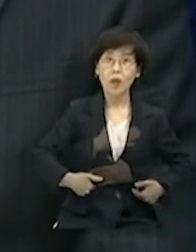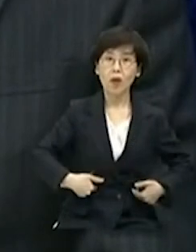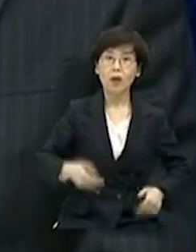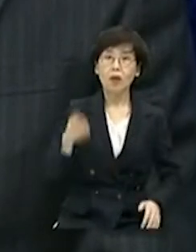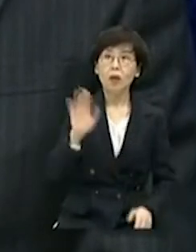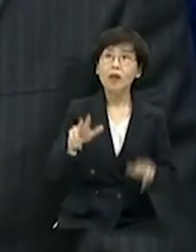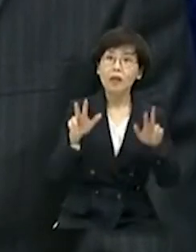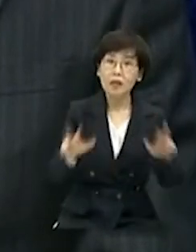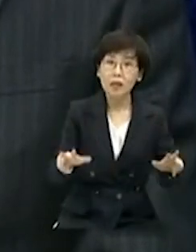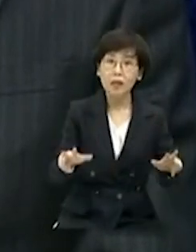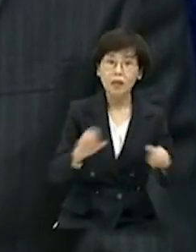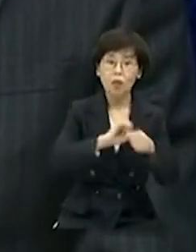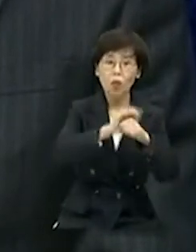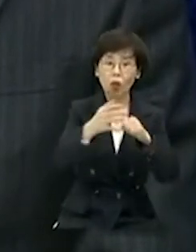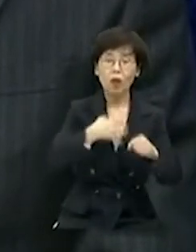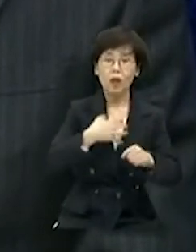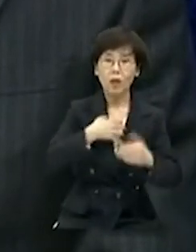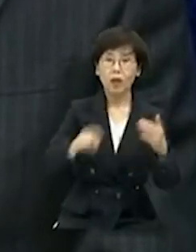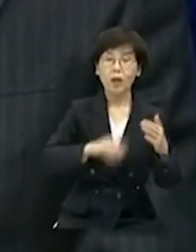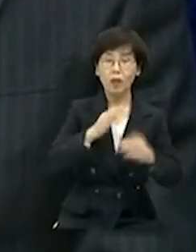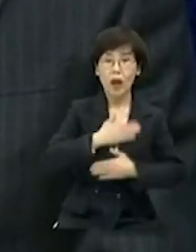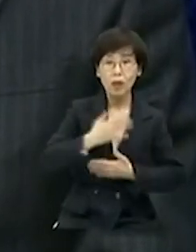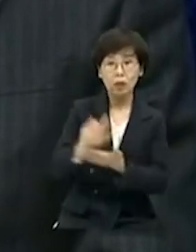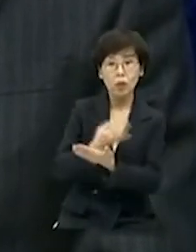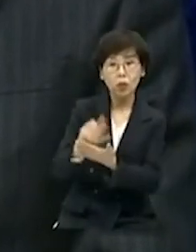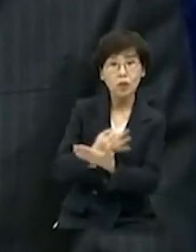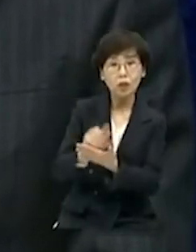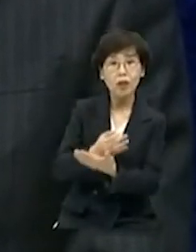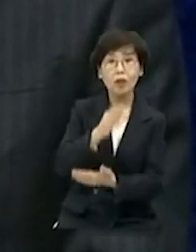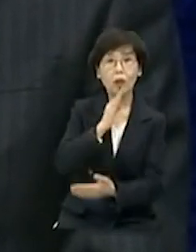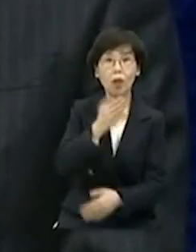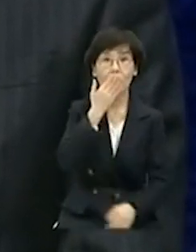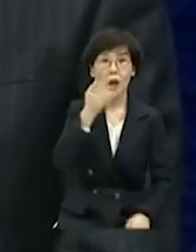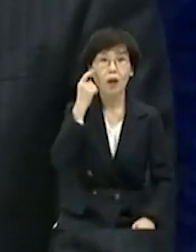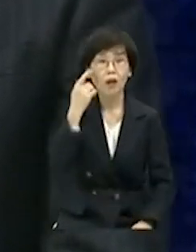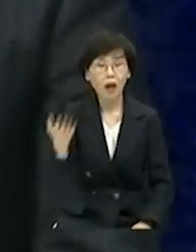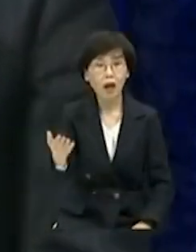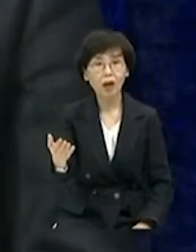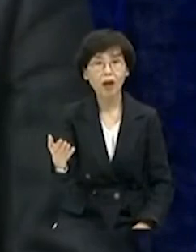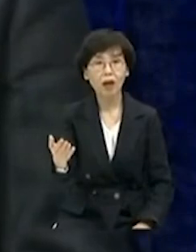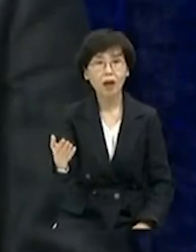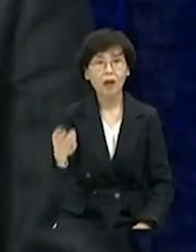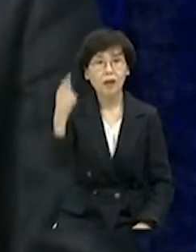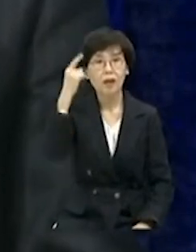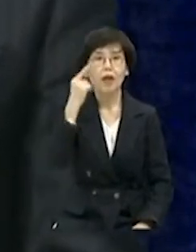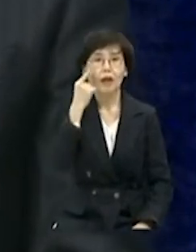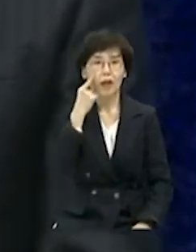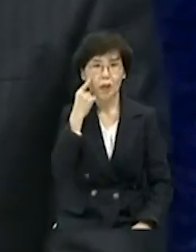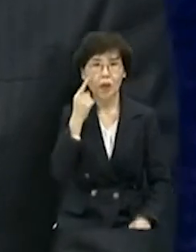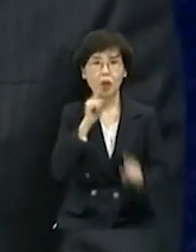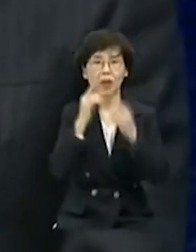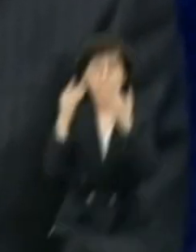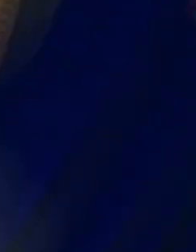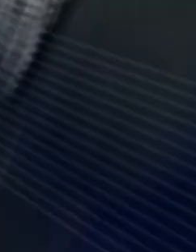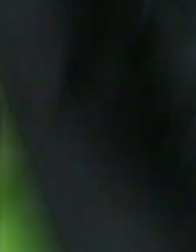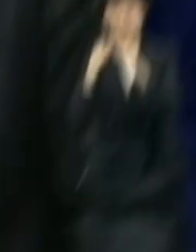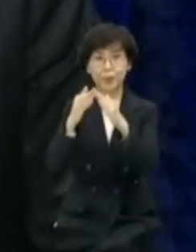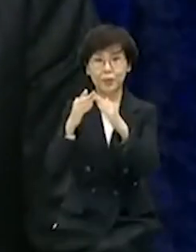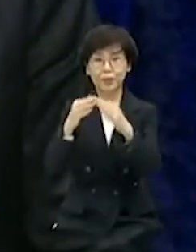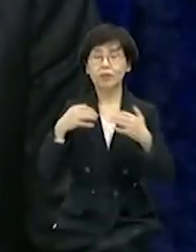어렵다. 지금 이 코로나 위기 속에서 안심소득이 과연 가능할까 한번 재고해 보시라는 말씀을